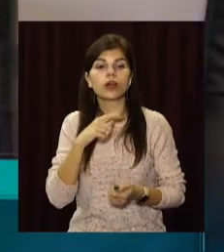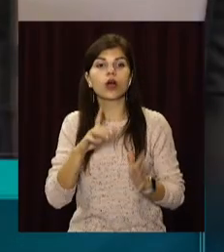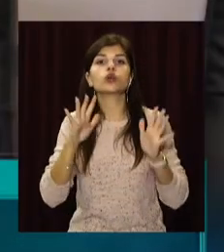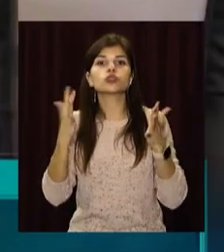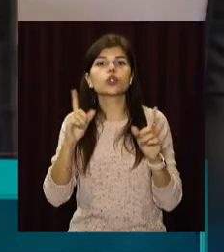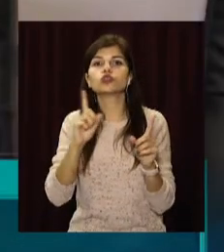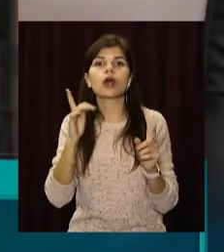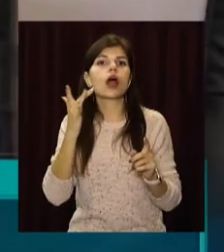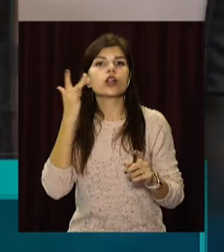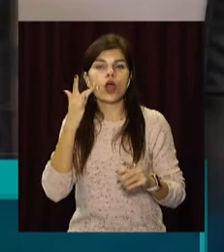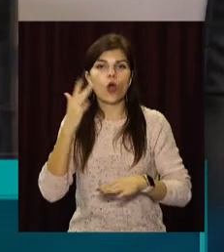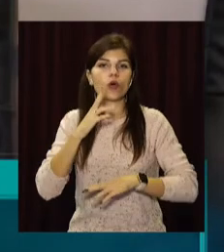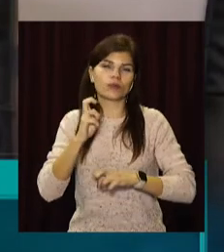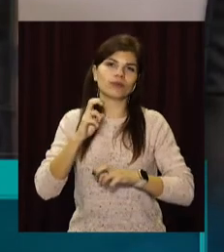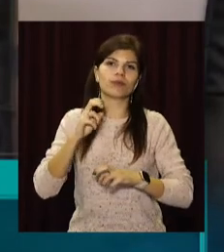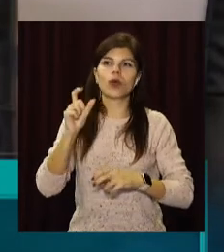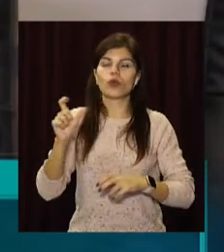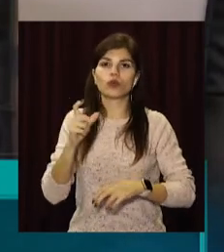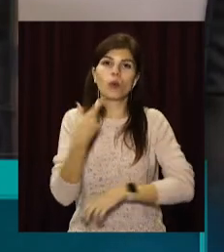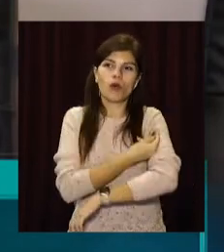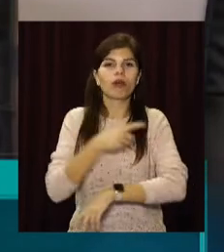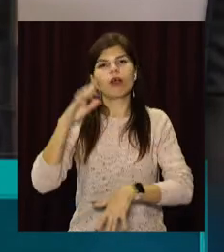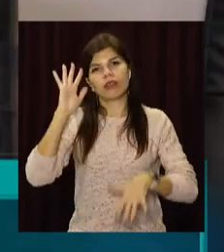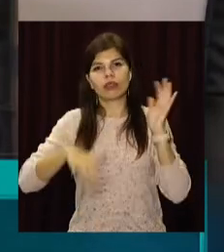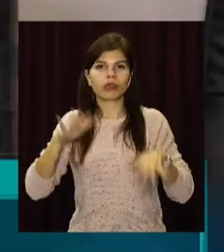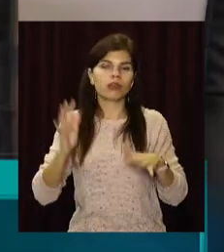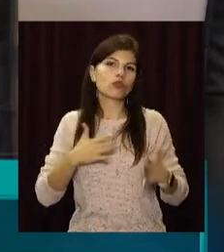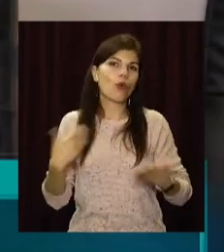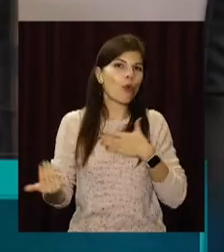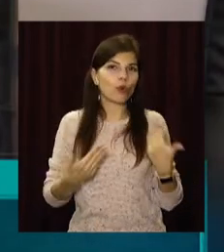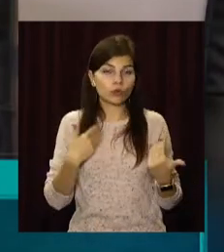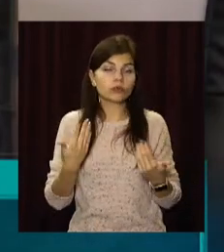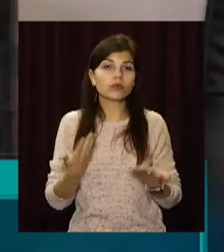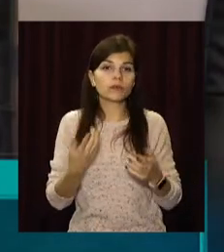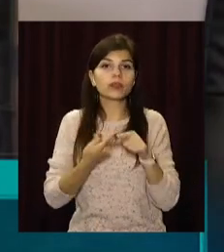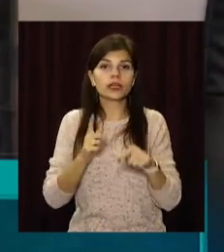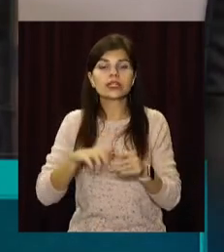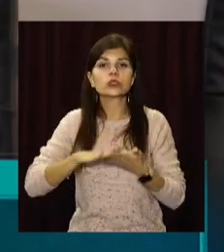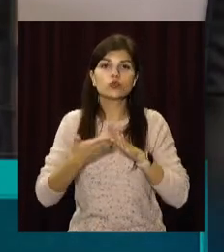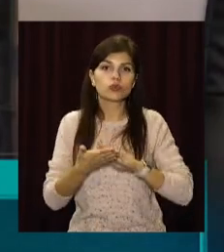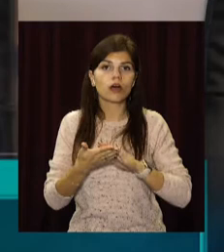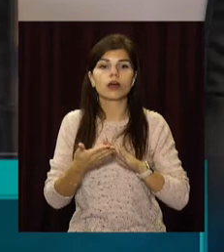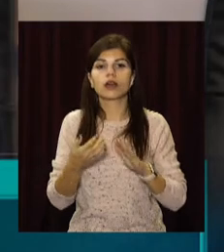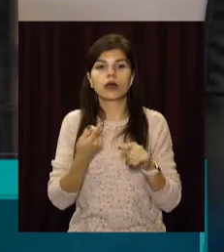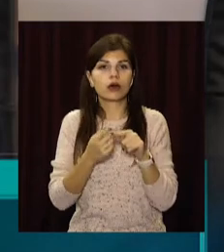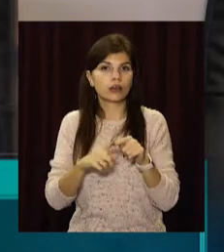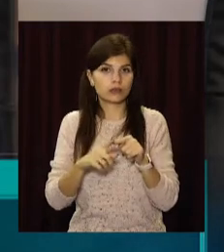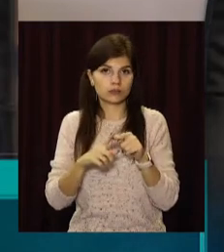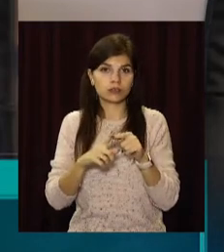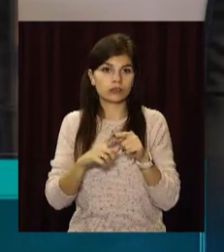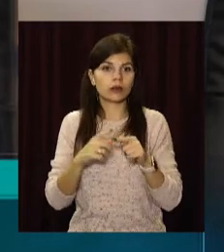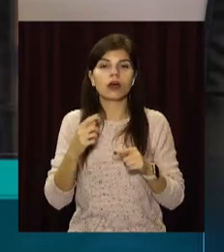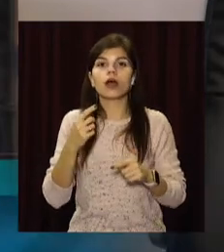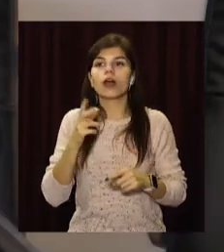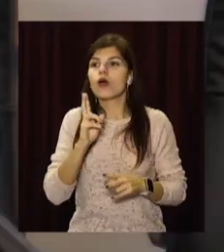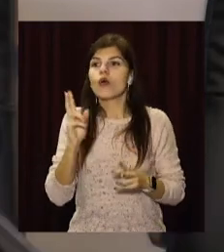через легковажне ставлення і до вакцинації в тому числі. І ця ситуація, вона не залишила жодного